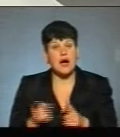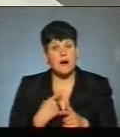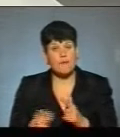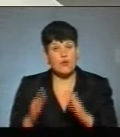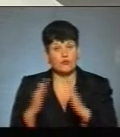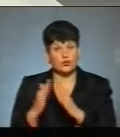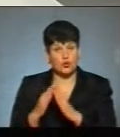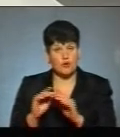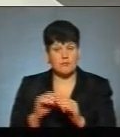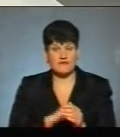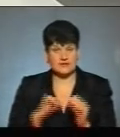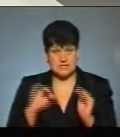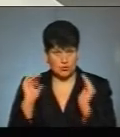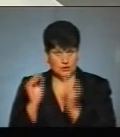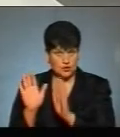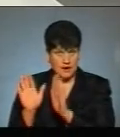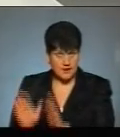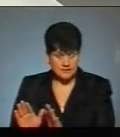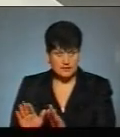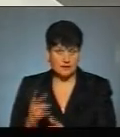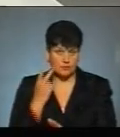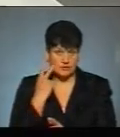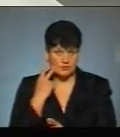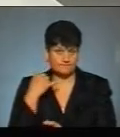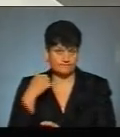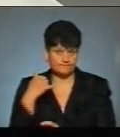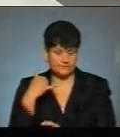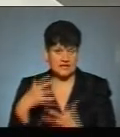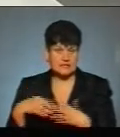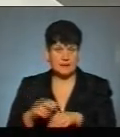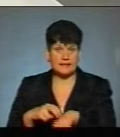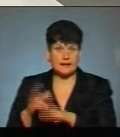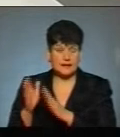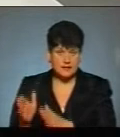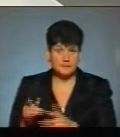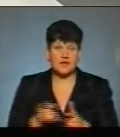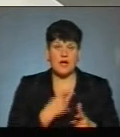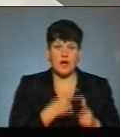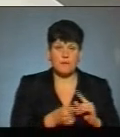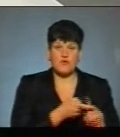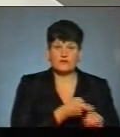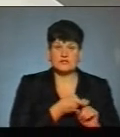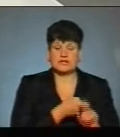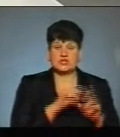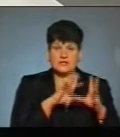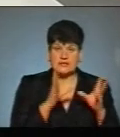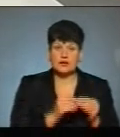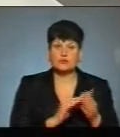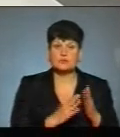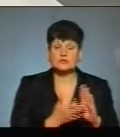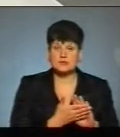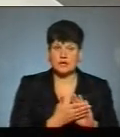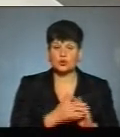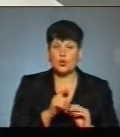умовах в самоізоляції і на постійному контакті зі своїм сімейним лікарем, або в залежності від загального стану пацієнта, його вже